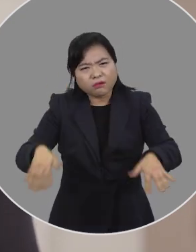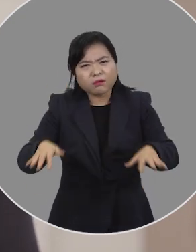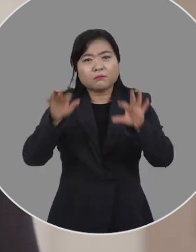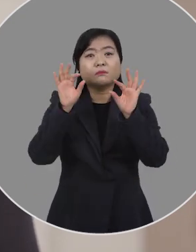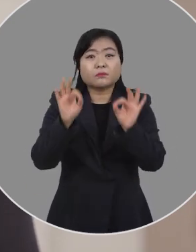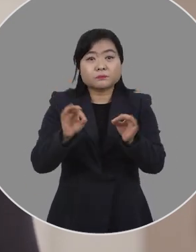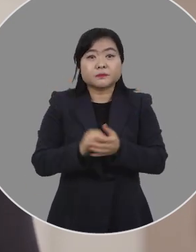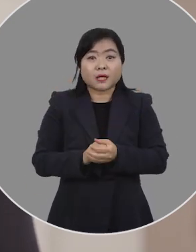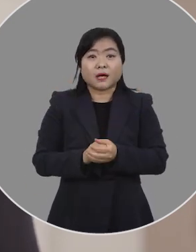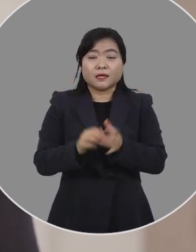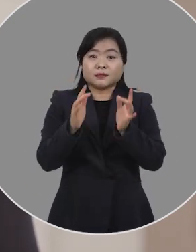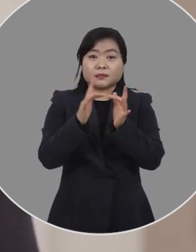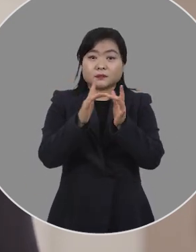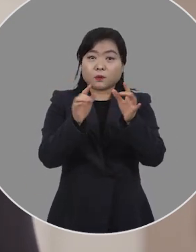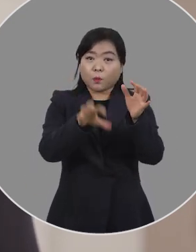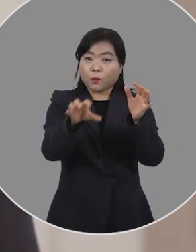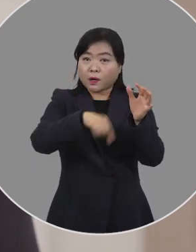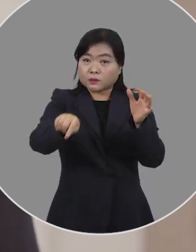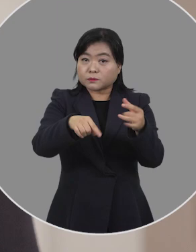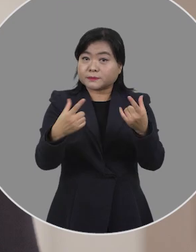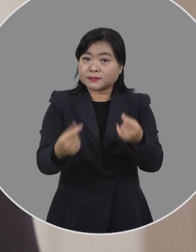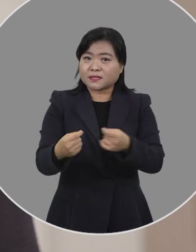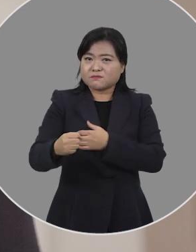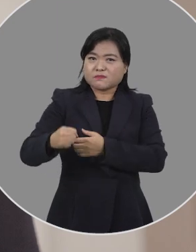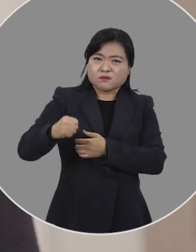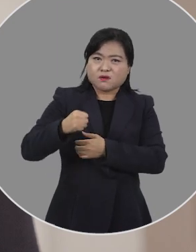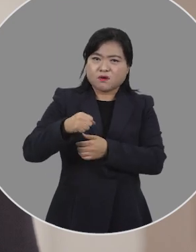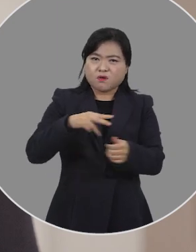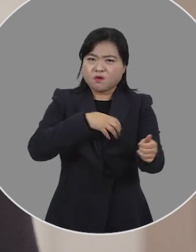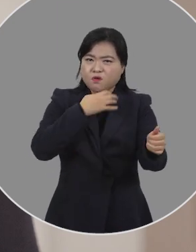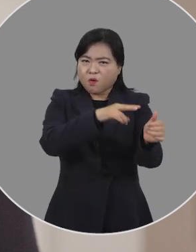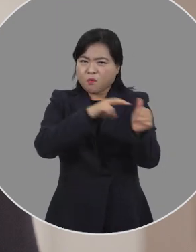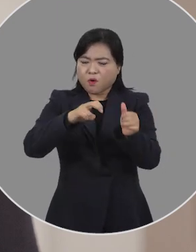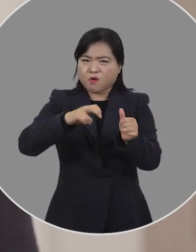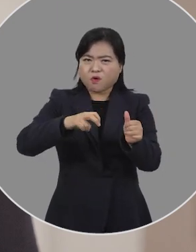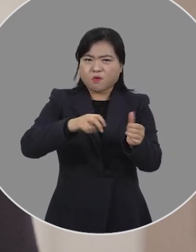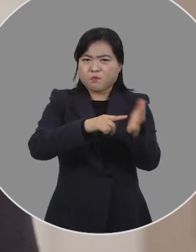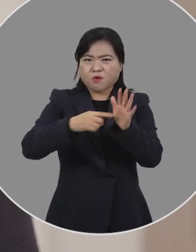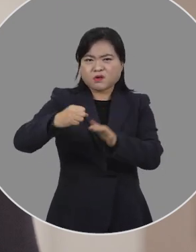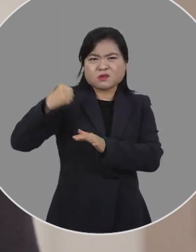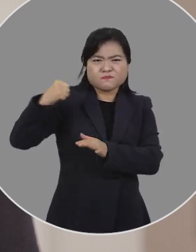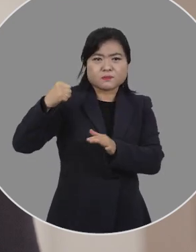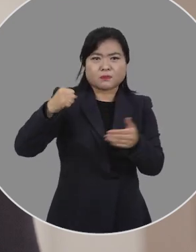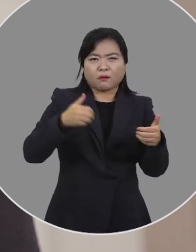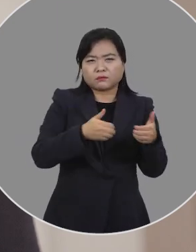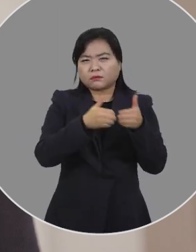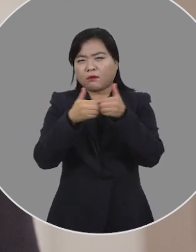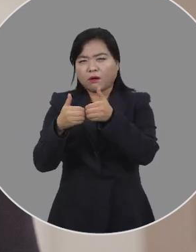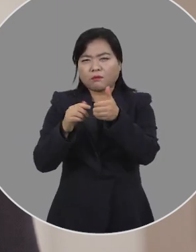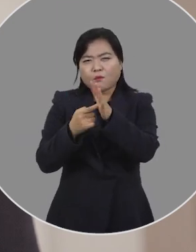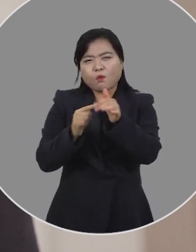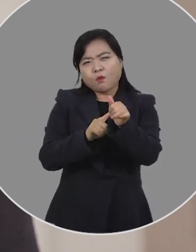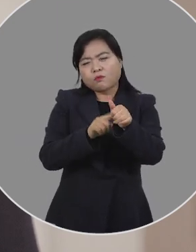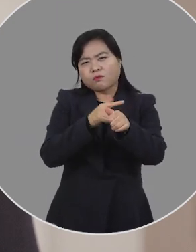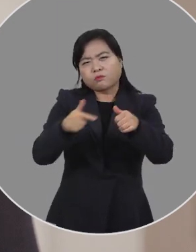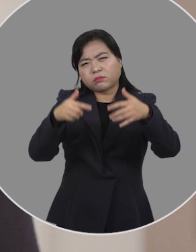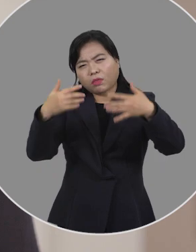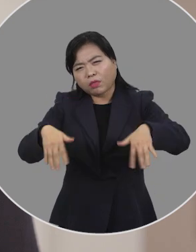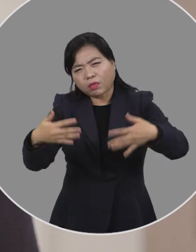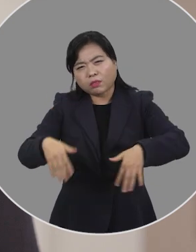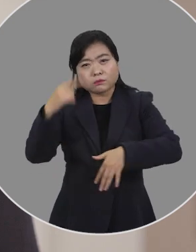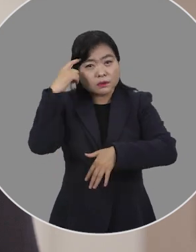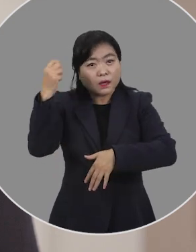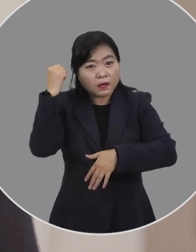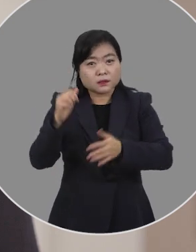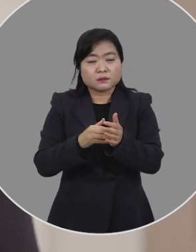미약해 보입니다. 지금 인터넷 공간에서 역시 강력한 혐오 표현에 비해서 저항 표현은 상대적으로 너무 약하다고 생각이